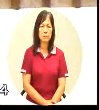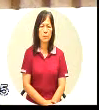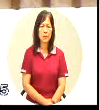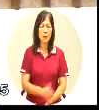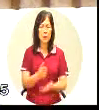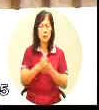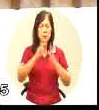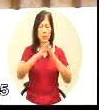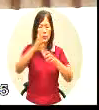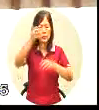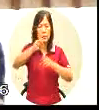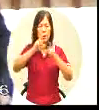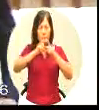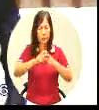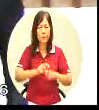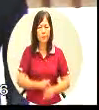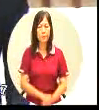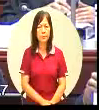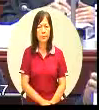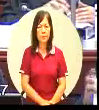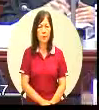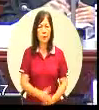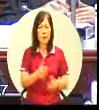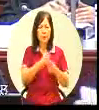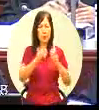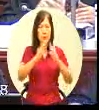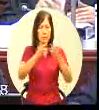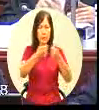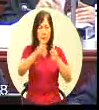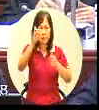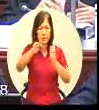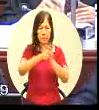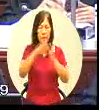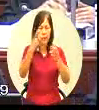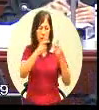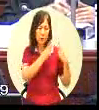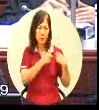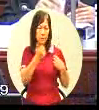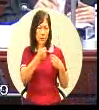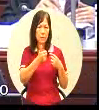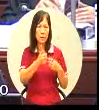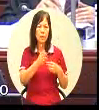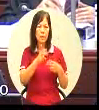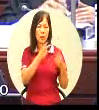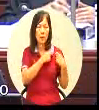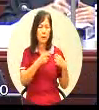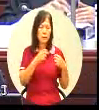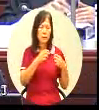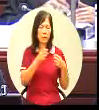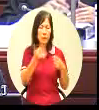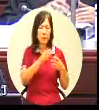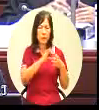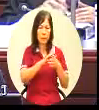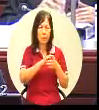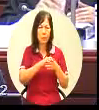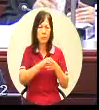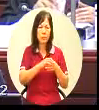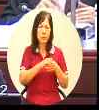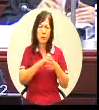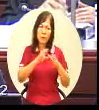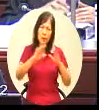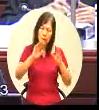请市长回答。 好，谢谢议长，谢谢蔡议员。蔡议员关心我们，他大概整